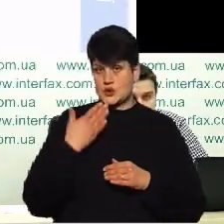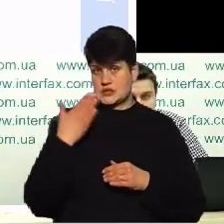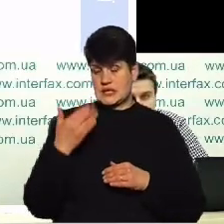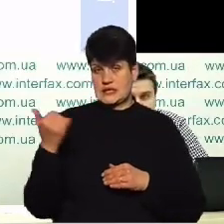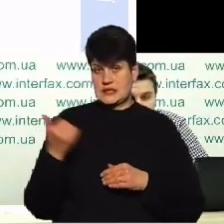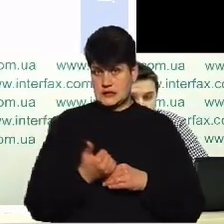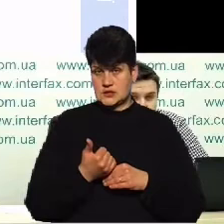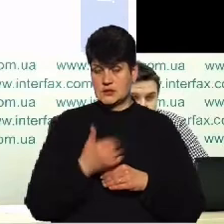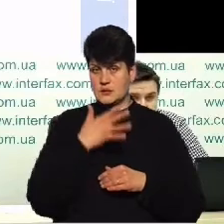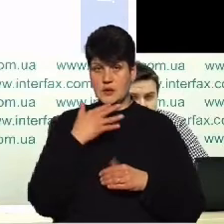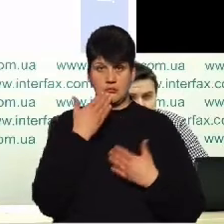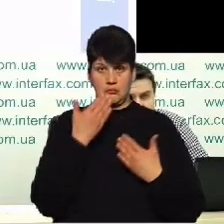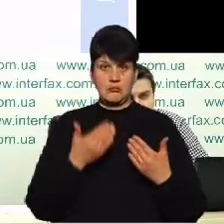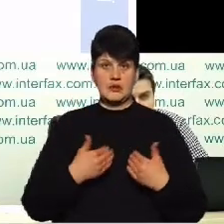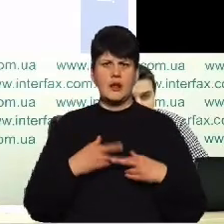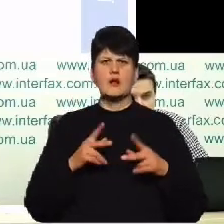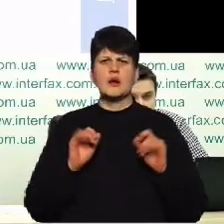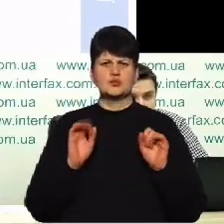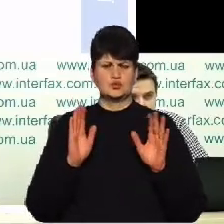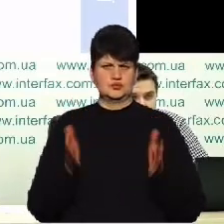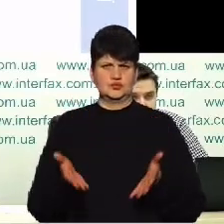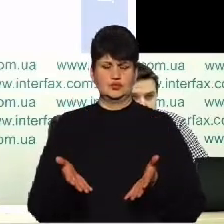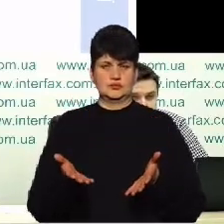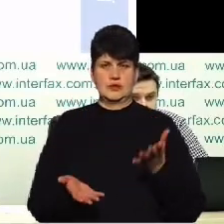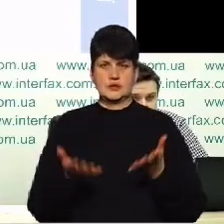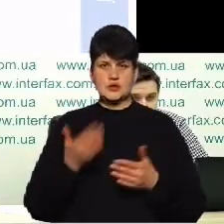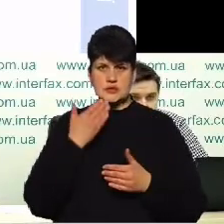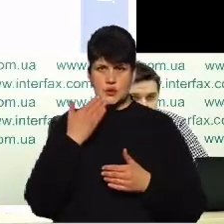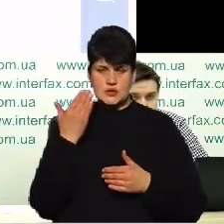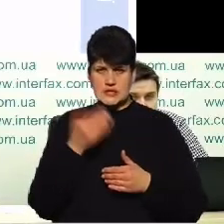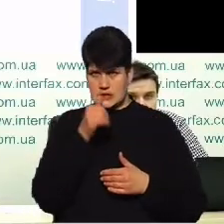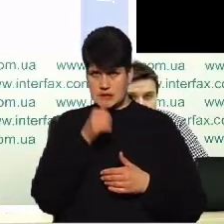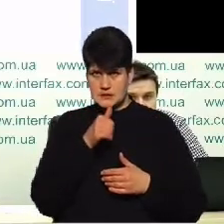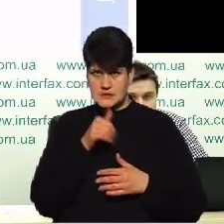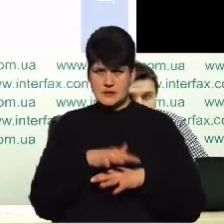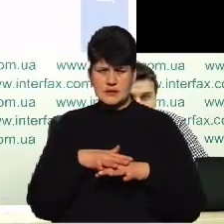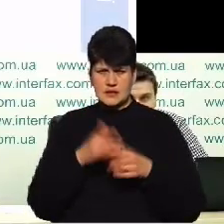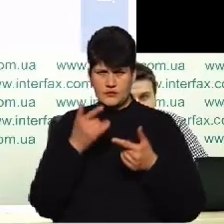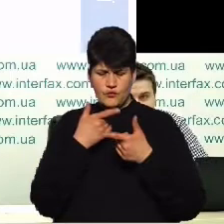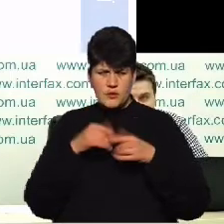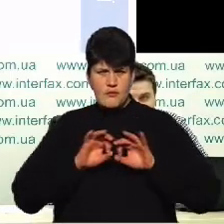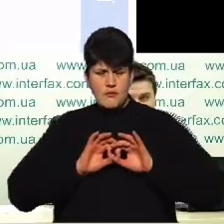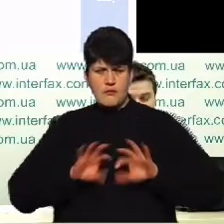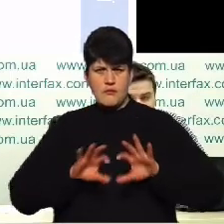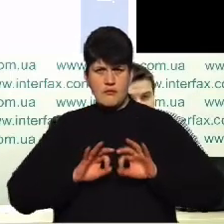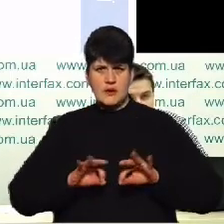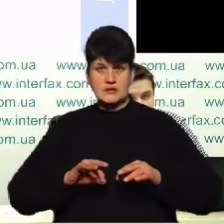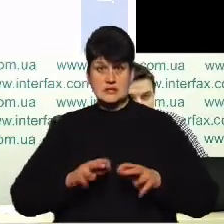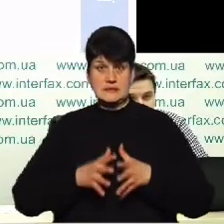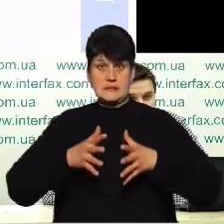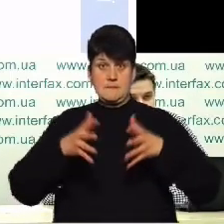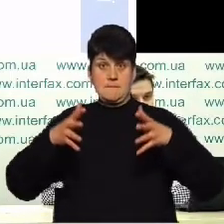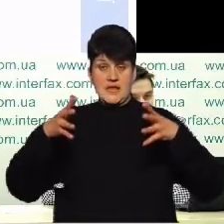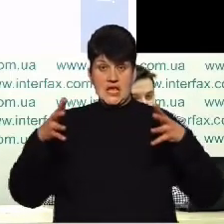журналістів запитували, як так може бути, якщо за останній місяць масив інформації щодо російського вторгнення навпаки тільки збільшився,